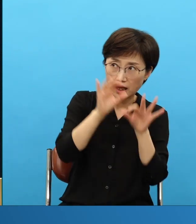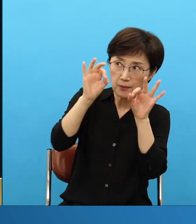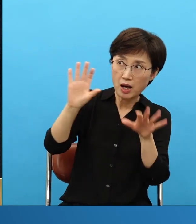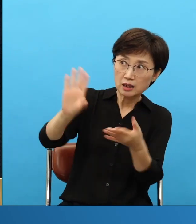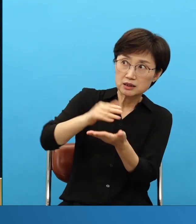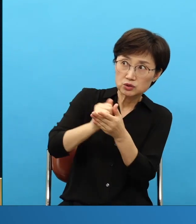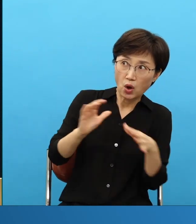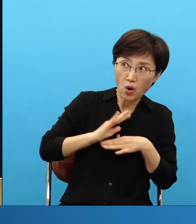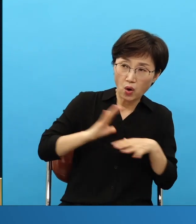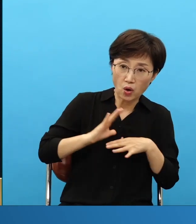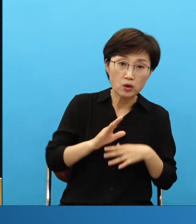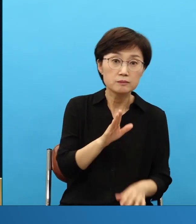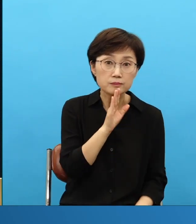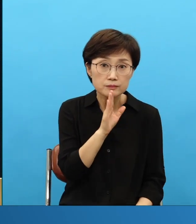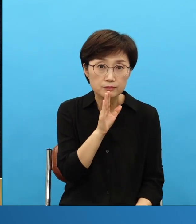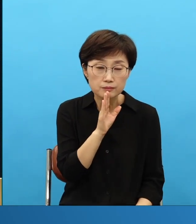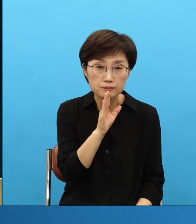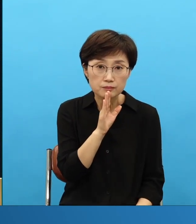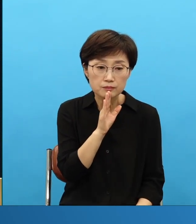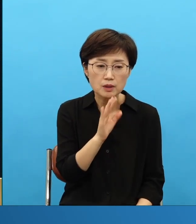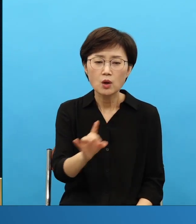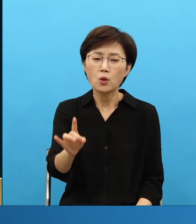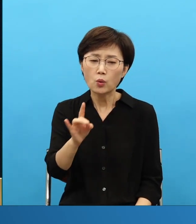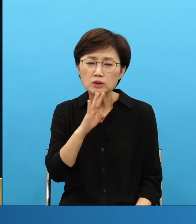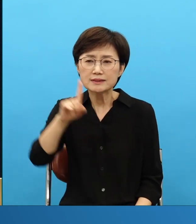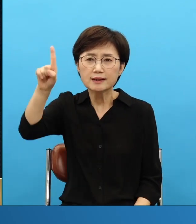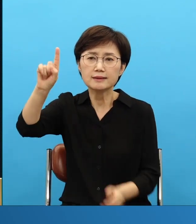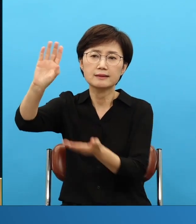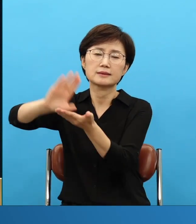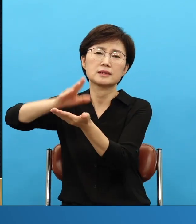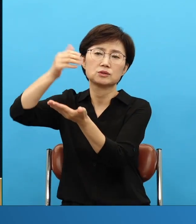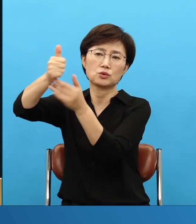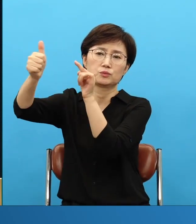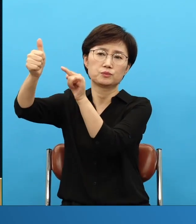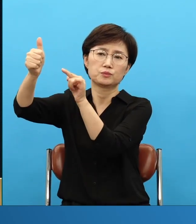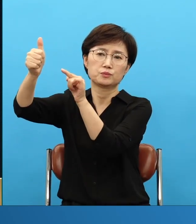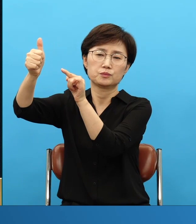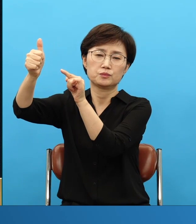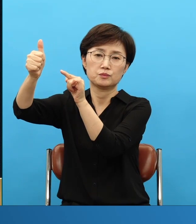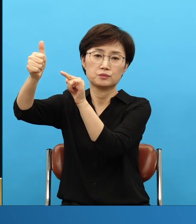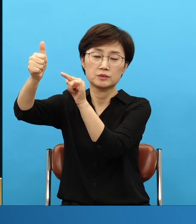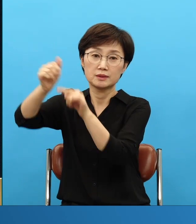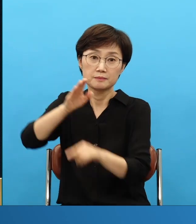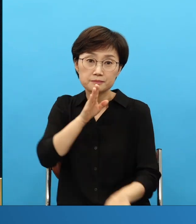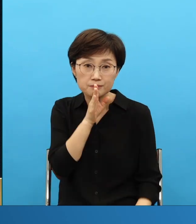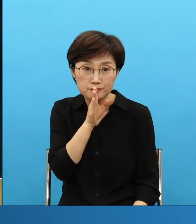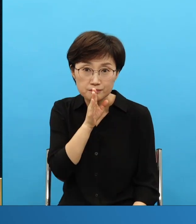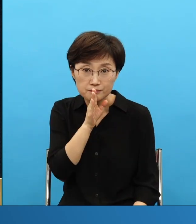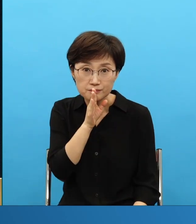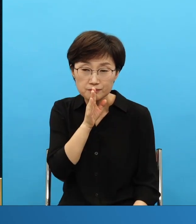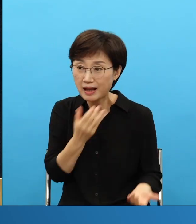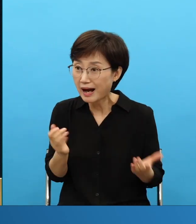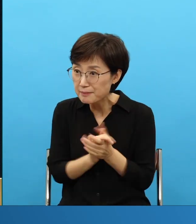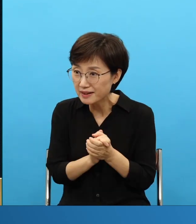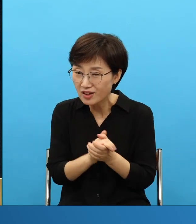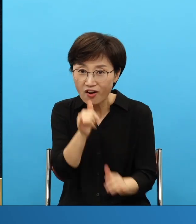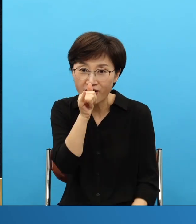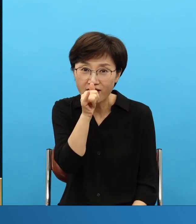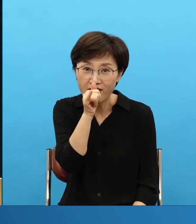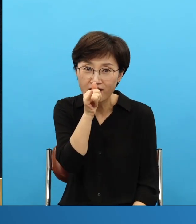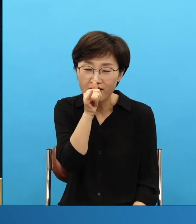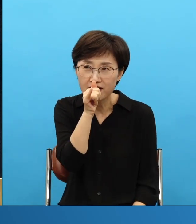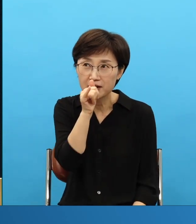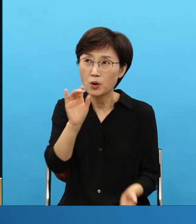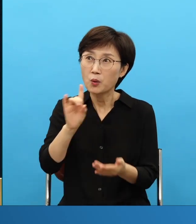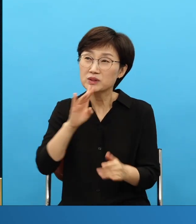사람들이 여러분 어떻습니까? 오직 그리스도에 바울처럼 아멘 나와야 되는데 좀 그렇잖아요. And before that,